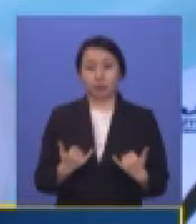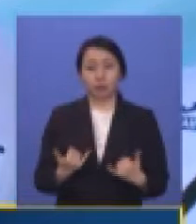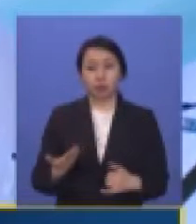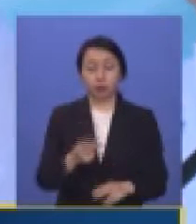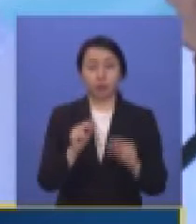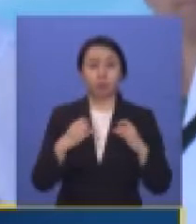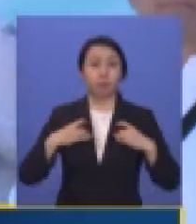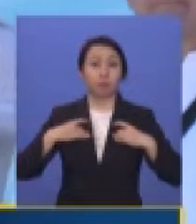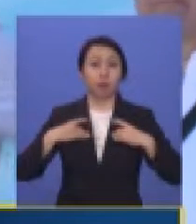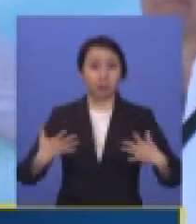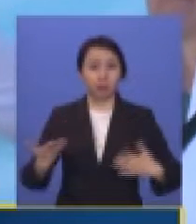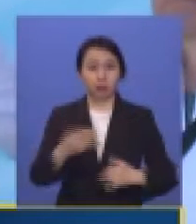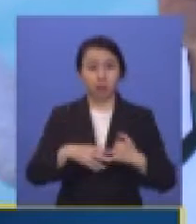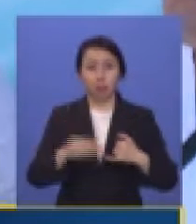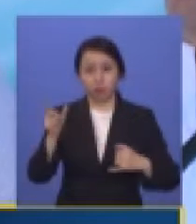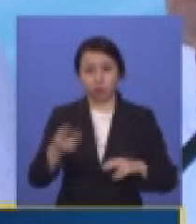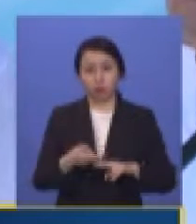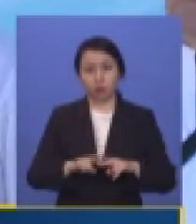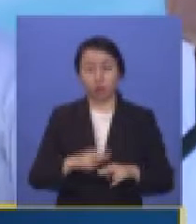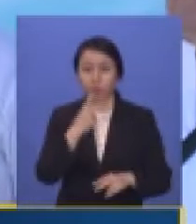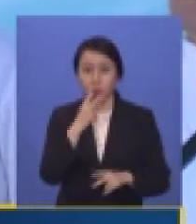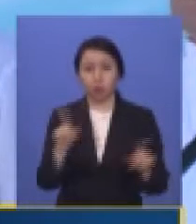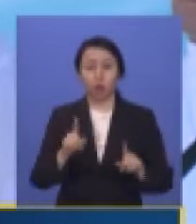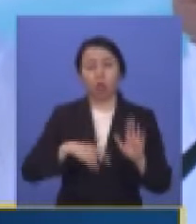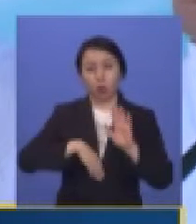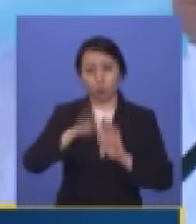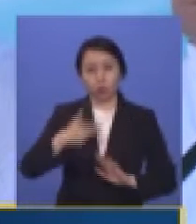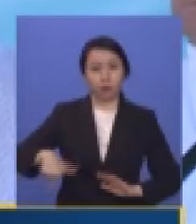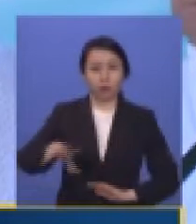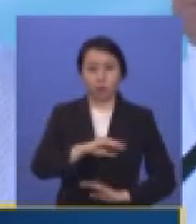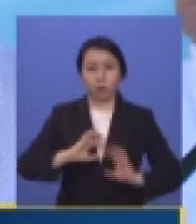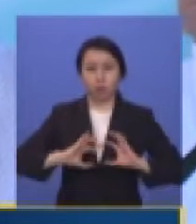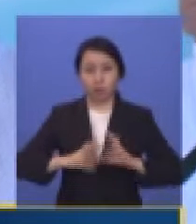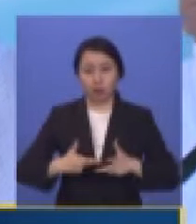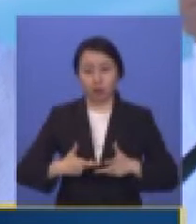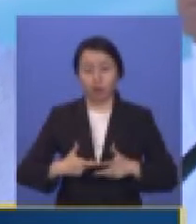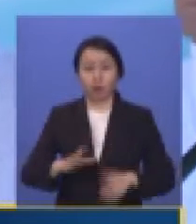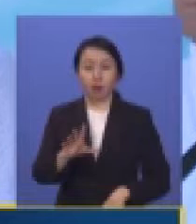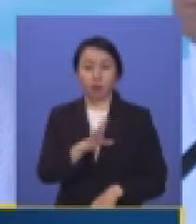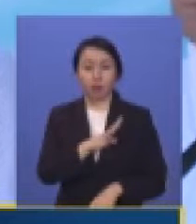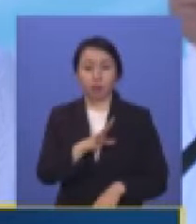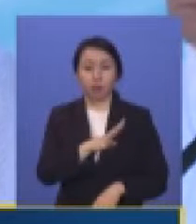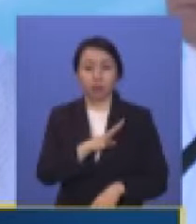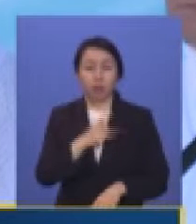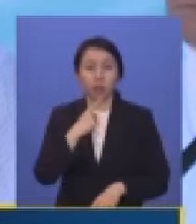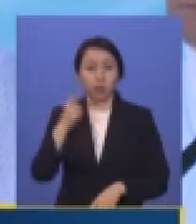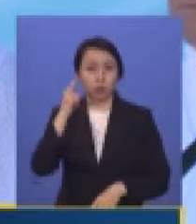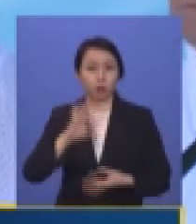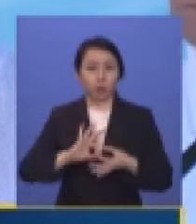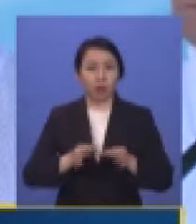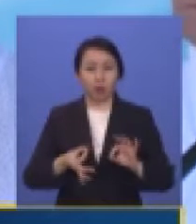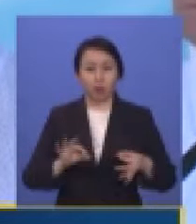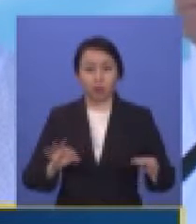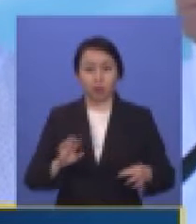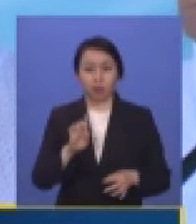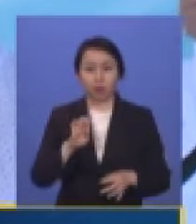мы чествуем наших земляков, которые показали, что они лучшие в мире на прошедшей сурдолимпиаде